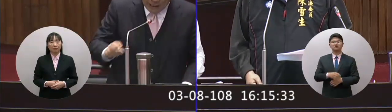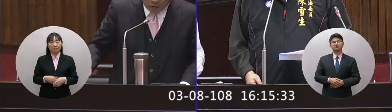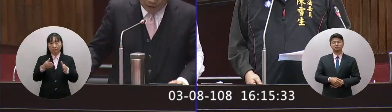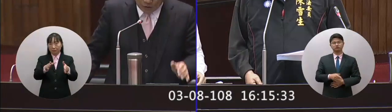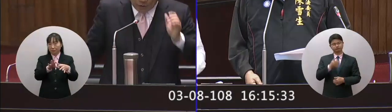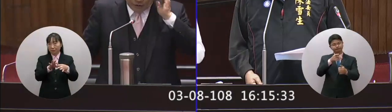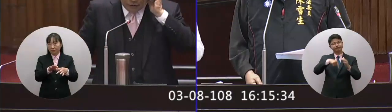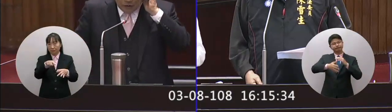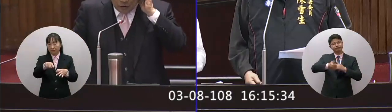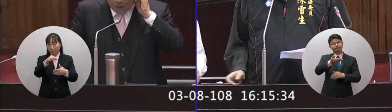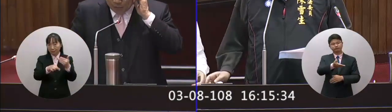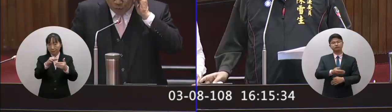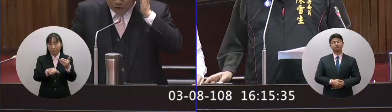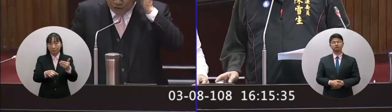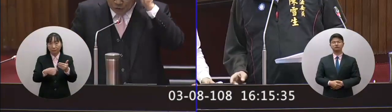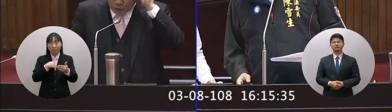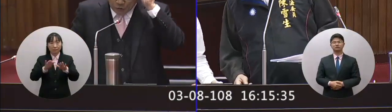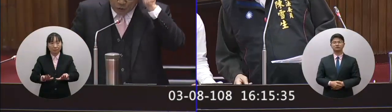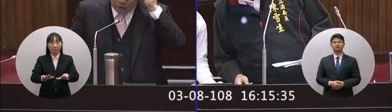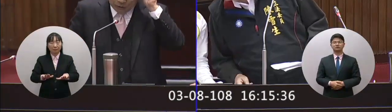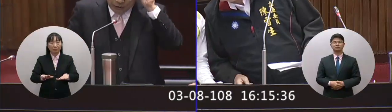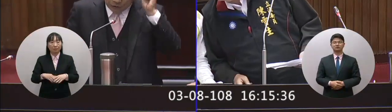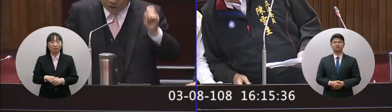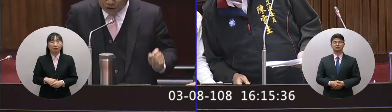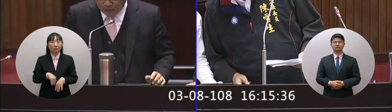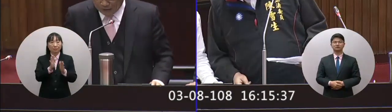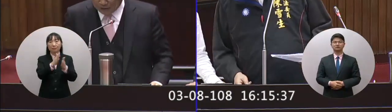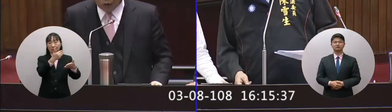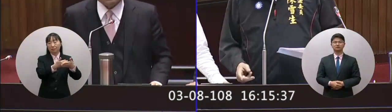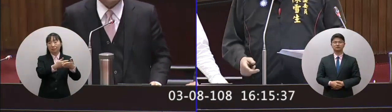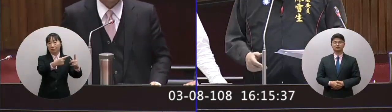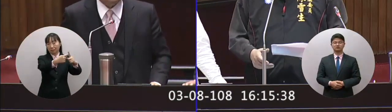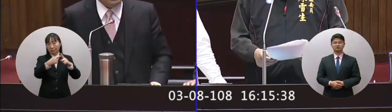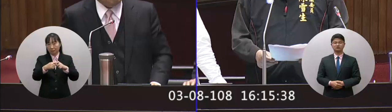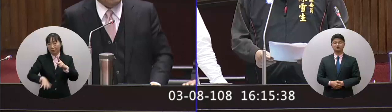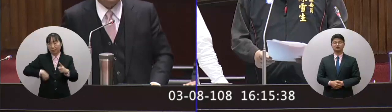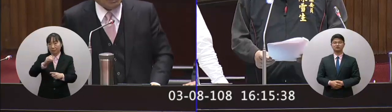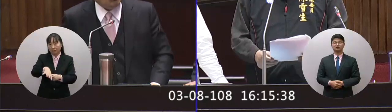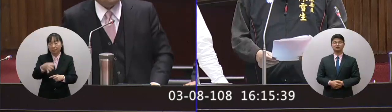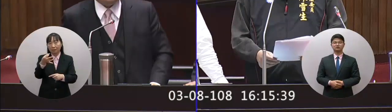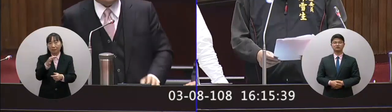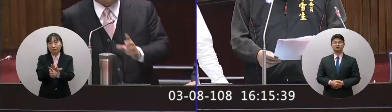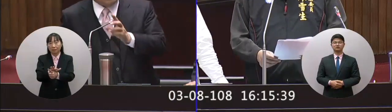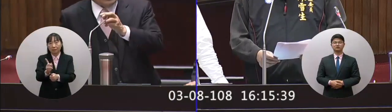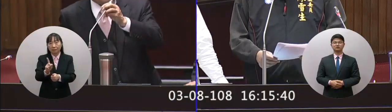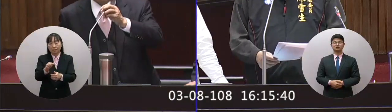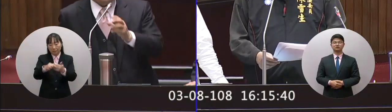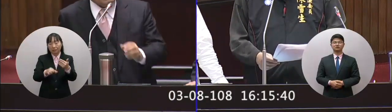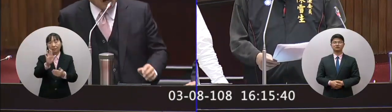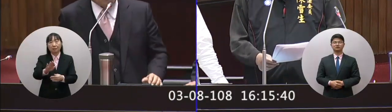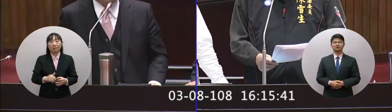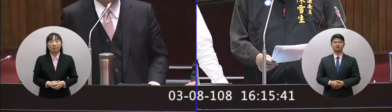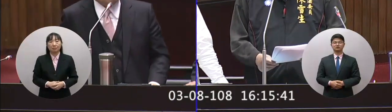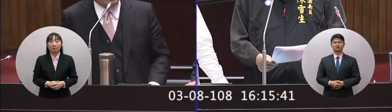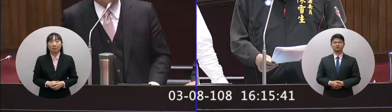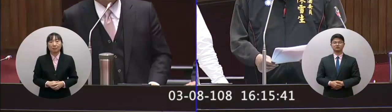关相关的规定，我们目前都有大陆地区人民来台投资业别项目等等的规定，